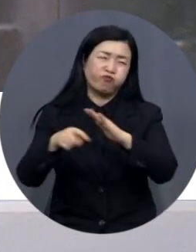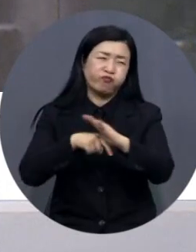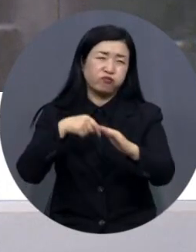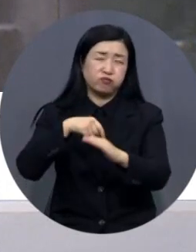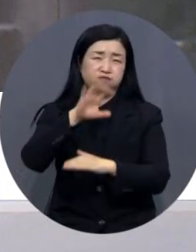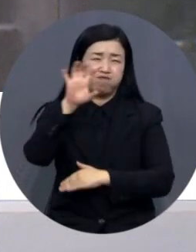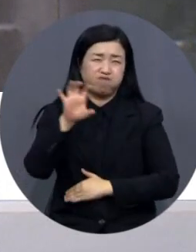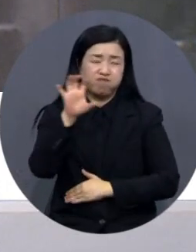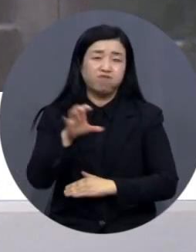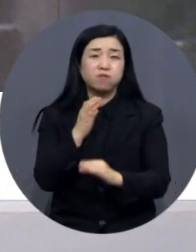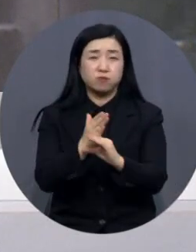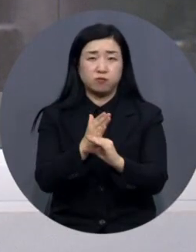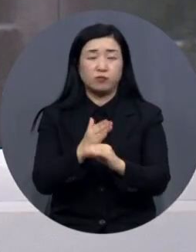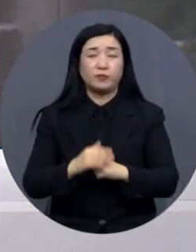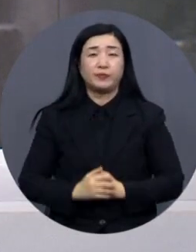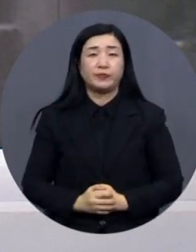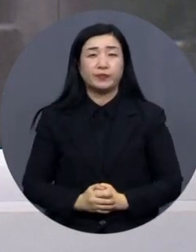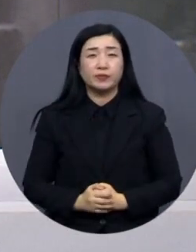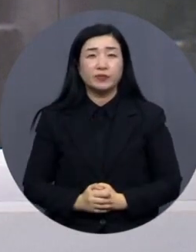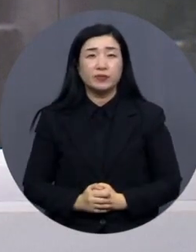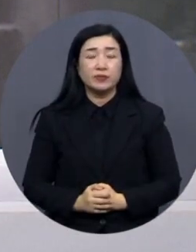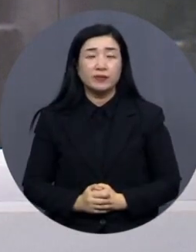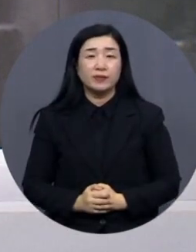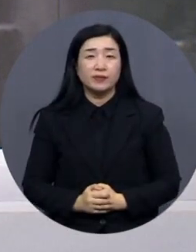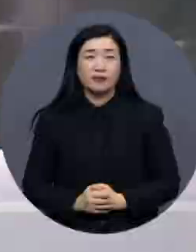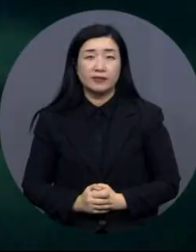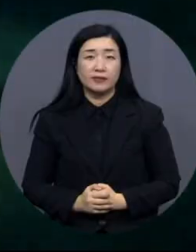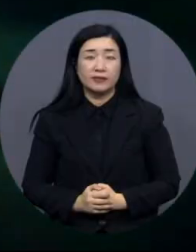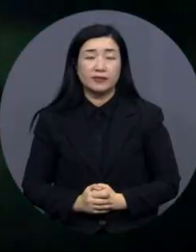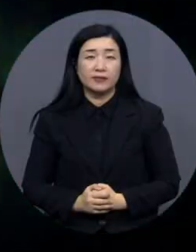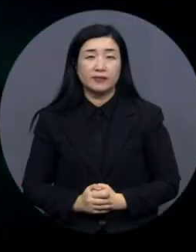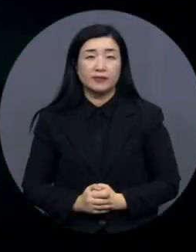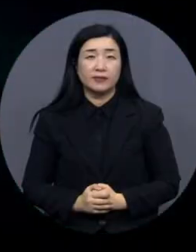드러났습니다. 이따금 기자가 보도합니다.